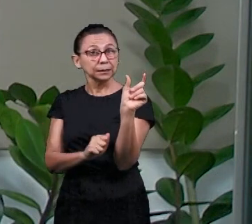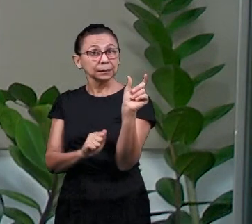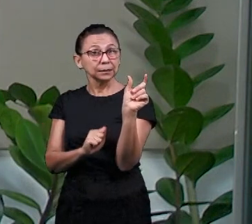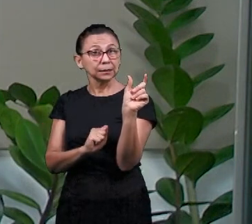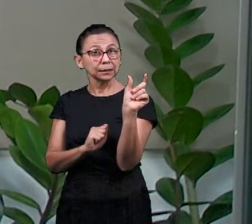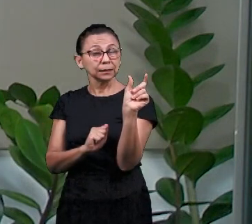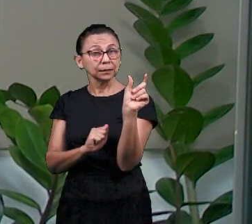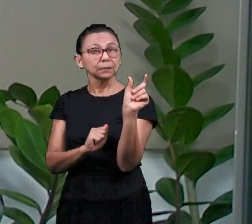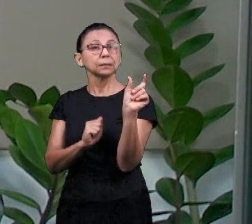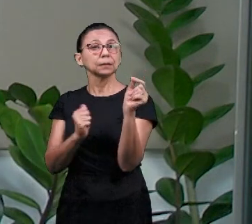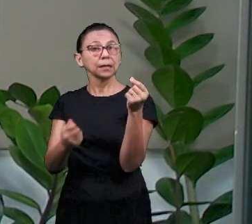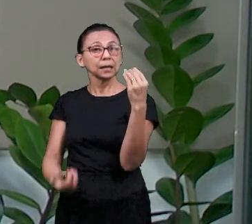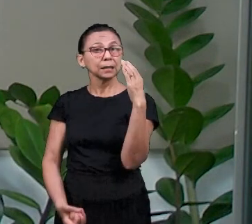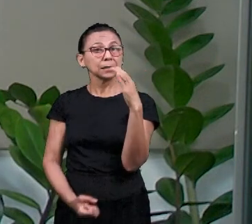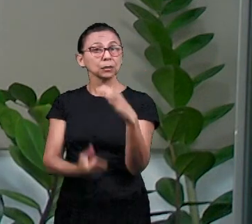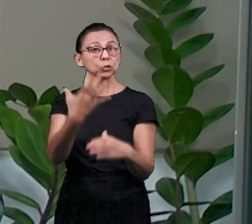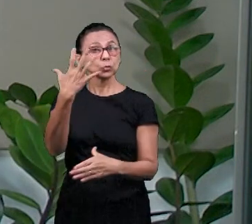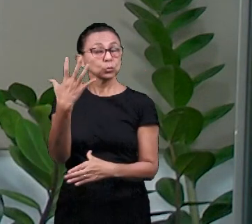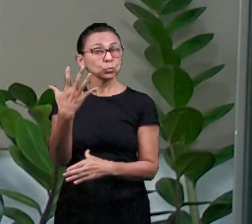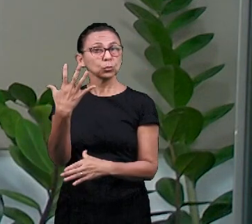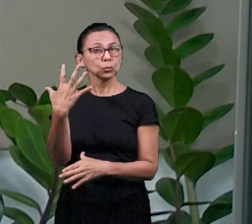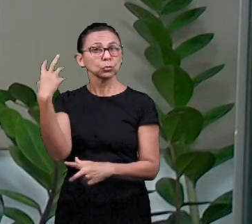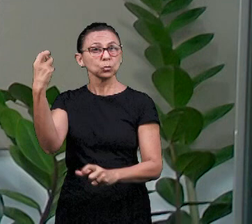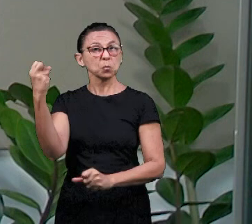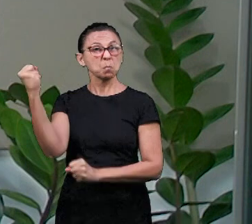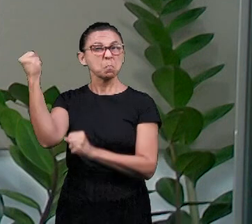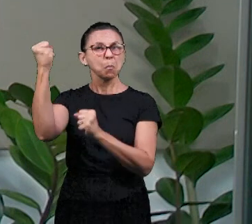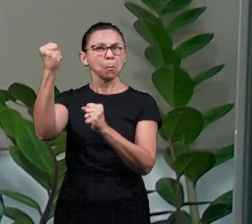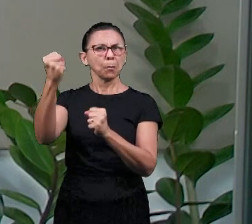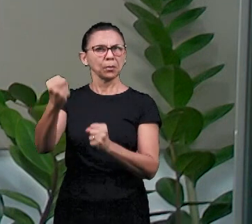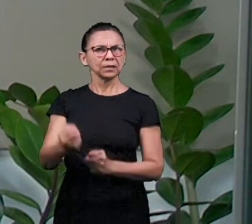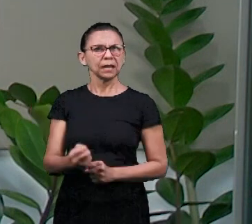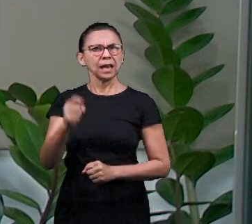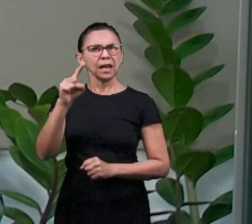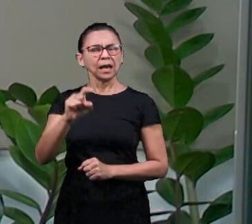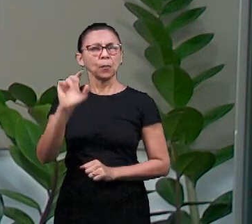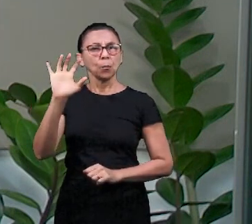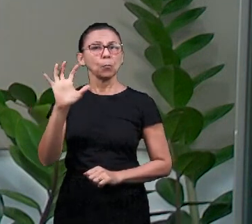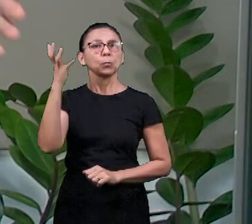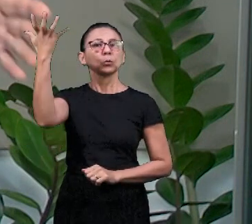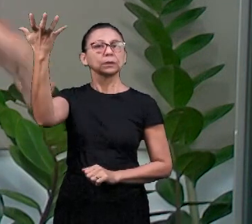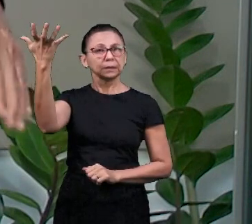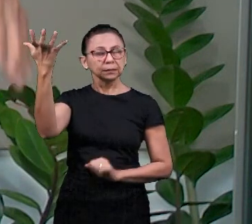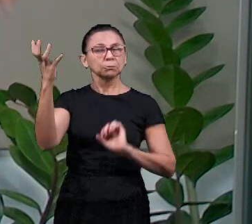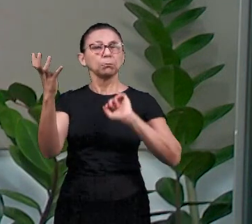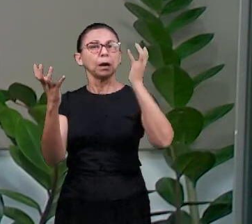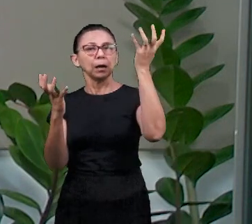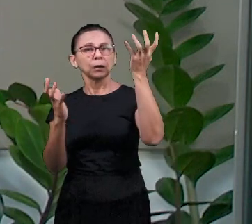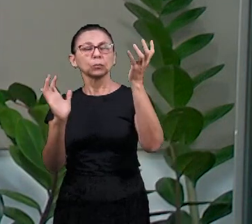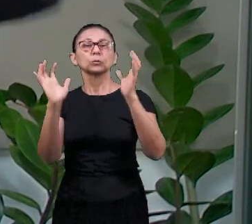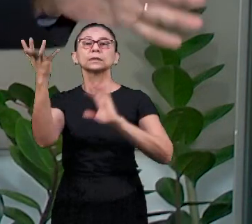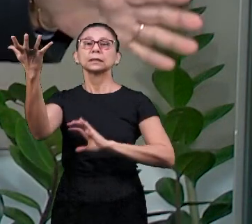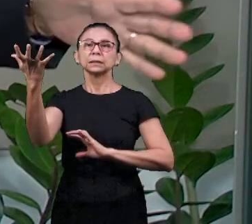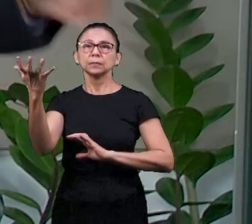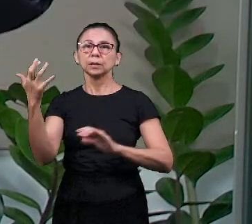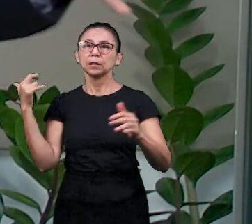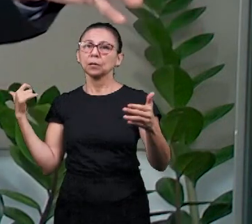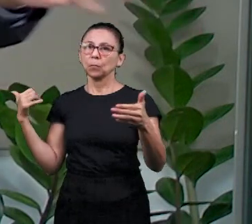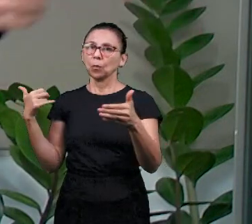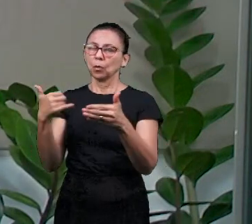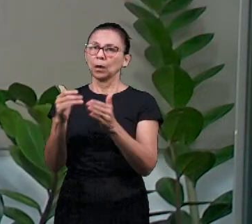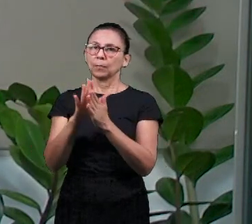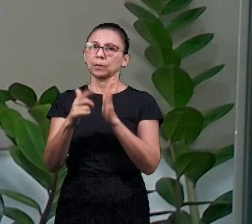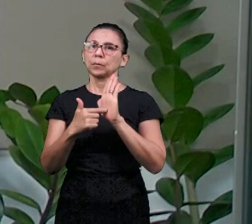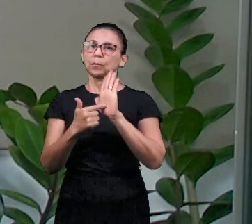fin. L'apostasie, c'est un des signes des derniers jours. Donc, les derniers